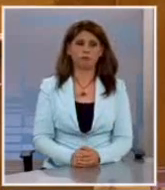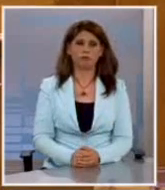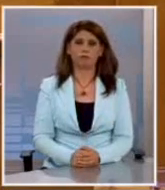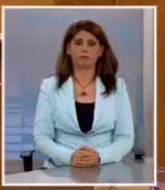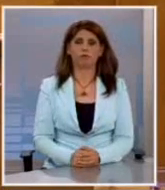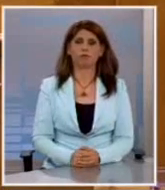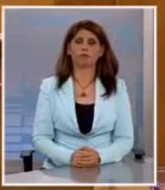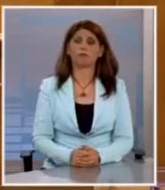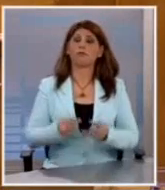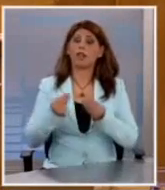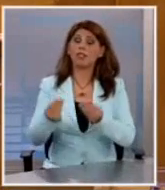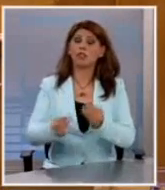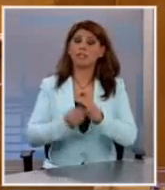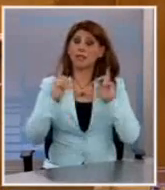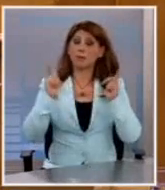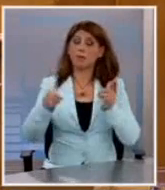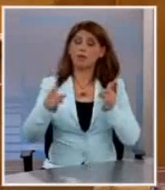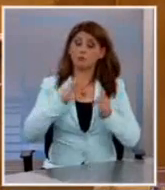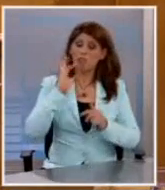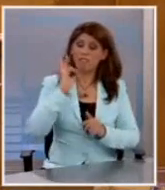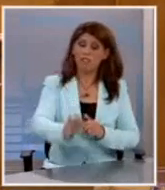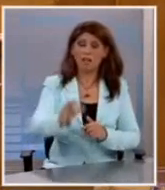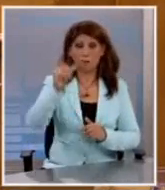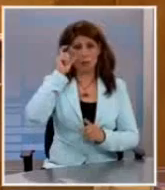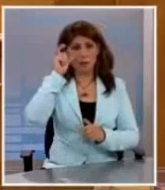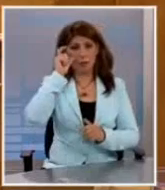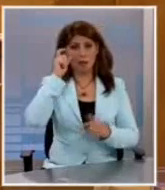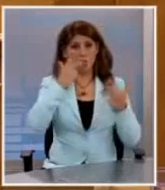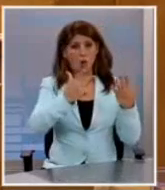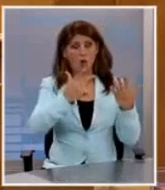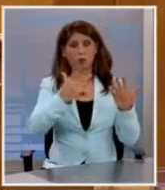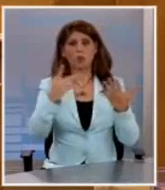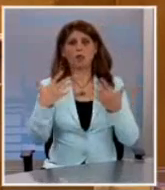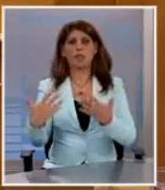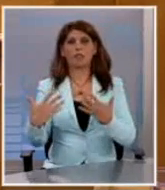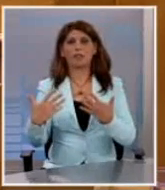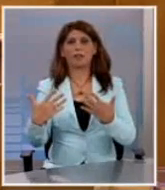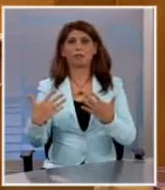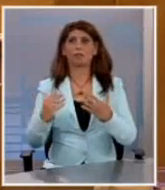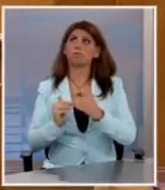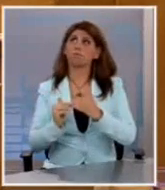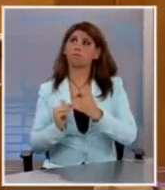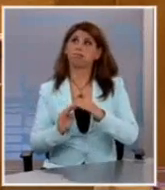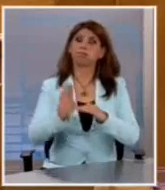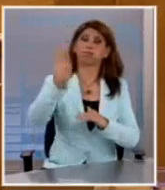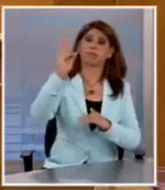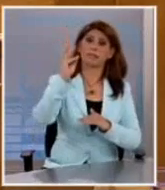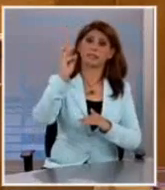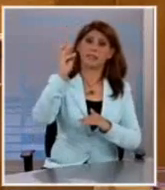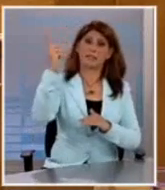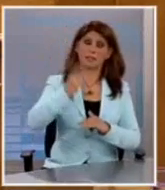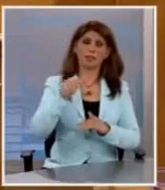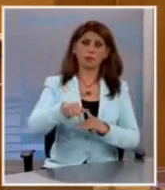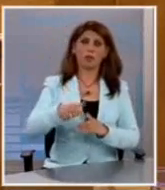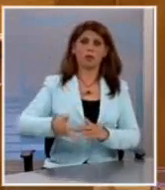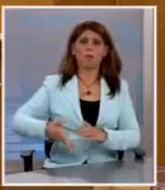Νέα Δημοκρατία από εκεί που την είχε καταντήσει ο Σαμαράς στο 8 και το 10% ένα 30%, ξαναγυρίζει ο κύριος Μητσοτάκης σε